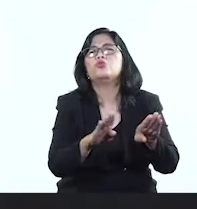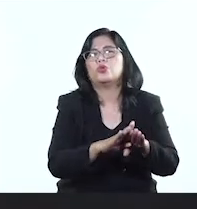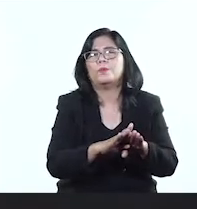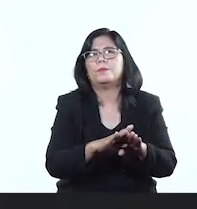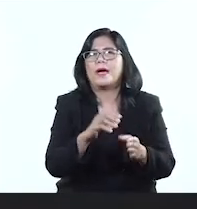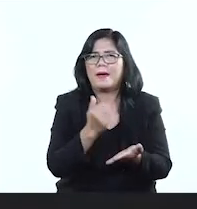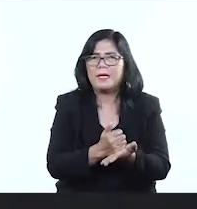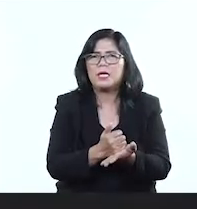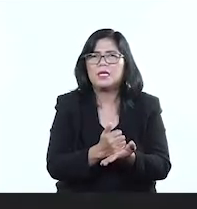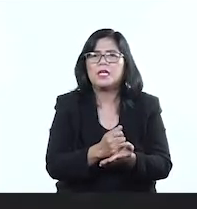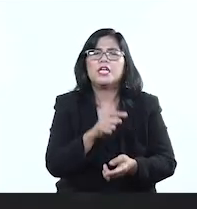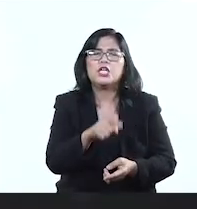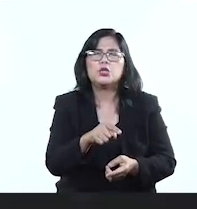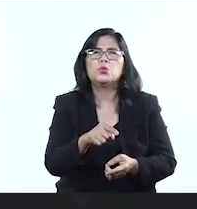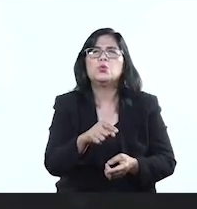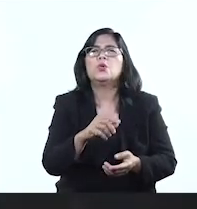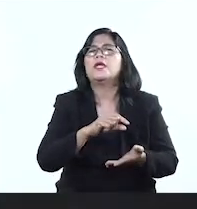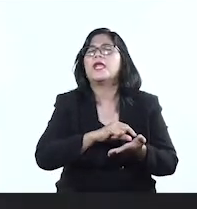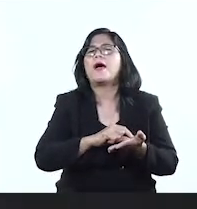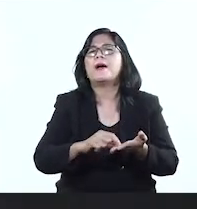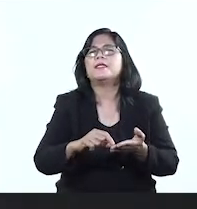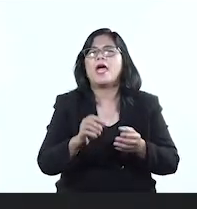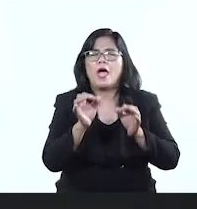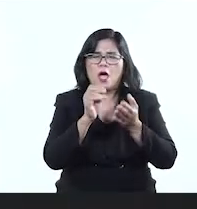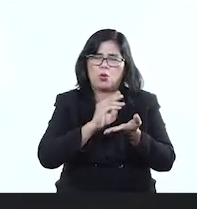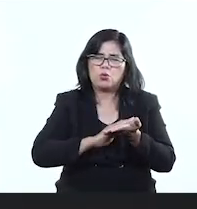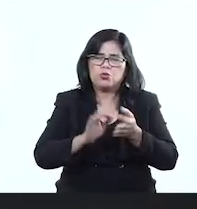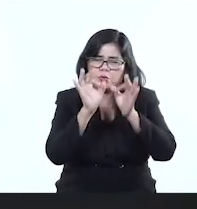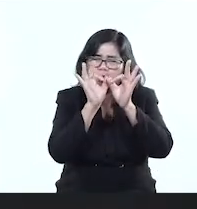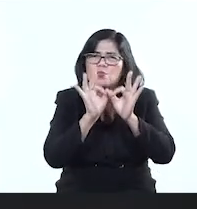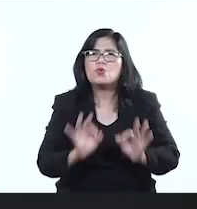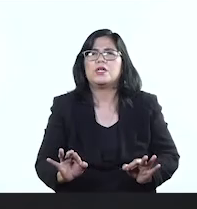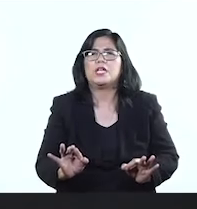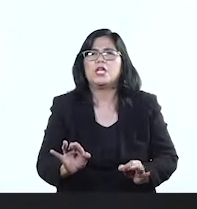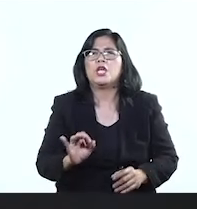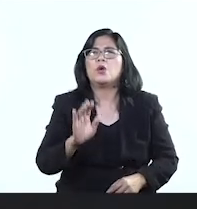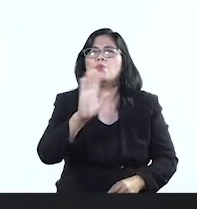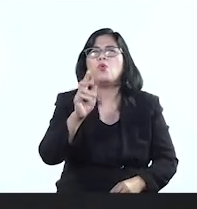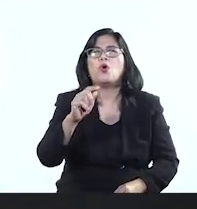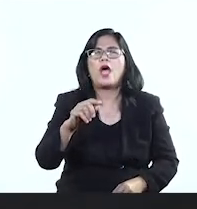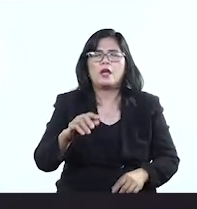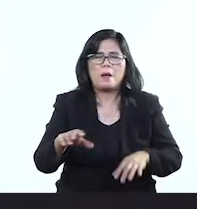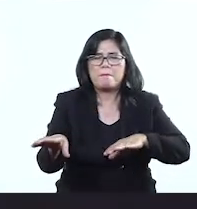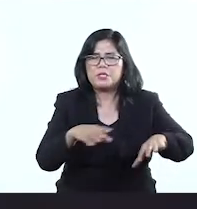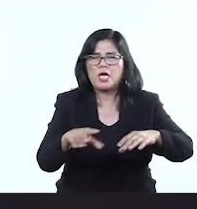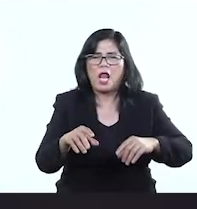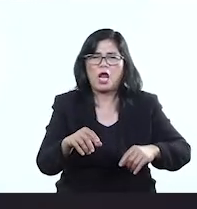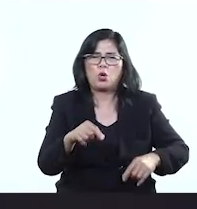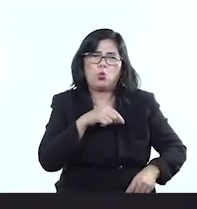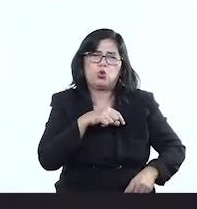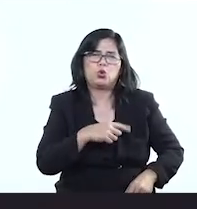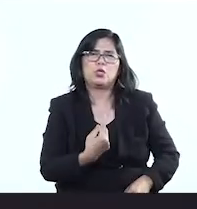kemurniaan Hai karena kita tidak mau berjalan berdasarkan untung-rugi kita perhitungan logika kita baperan ya kita anu